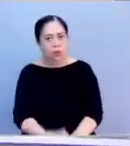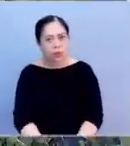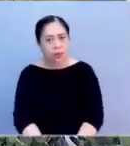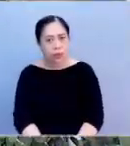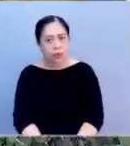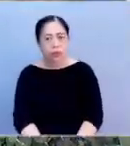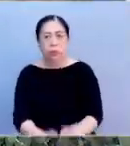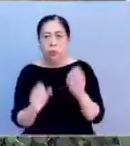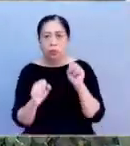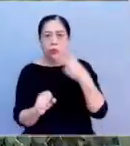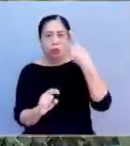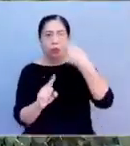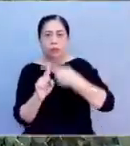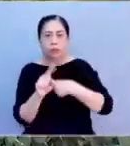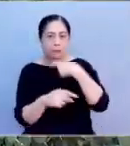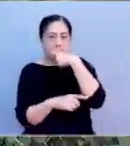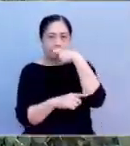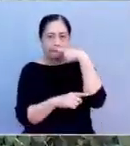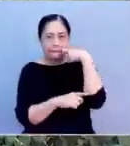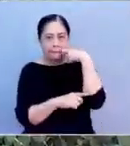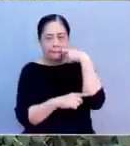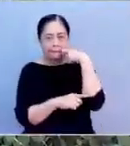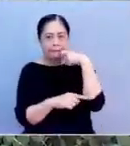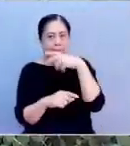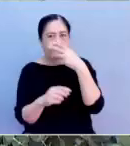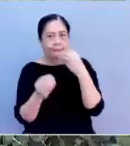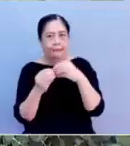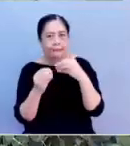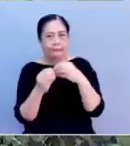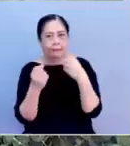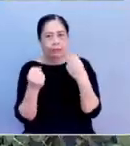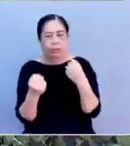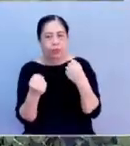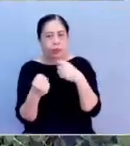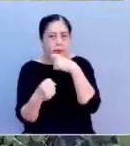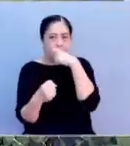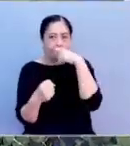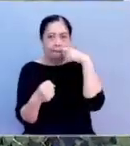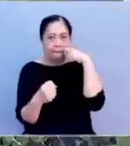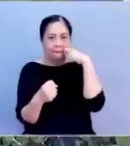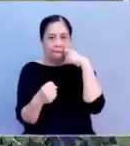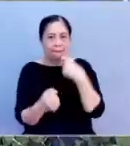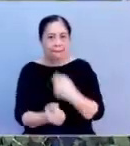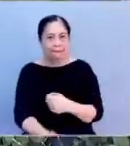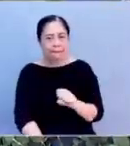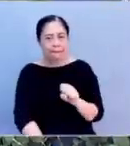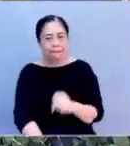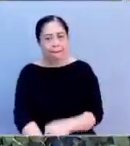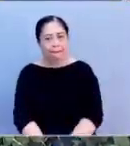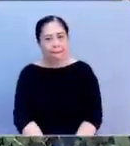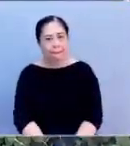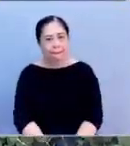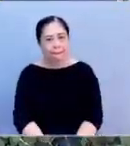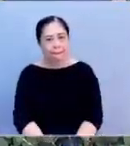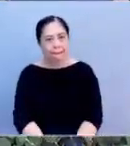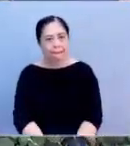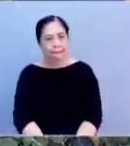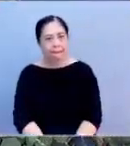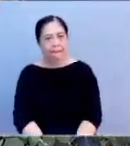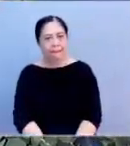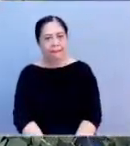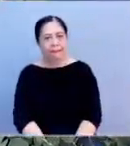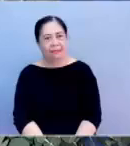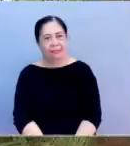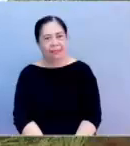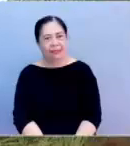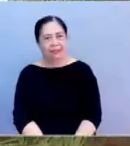pag nag-dry, the smell goes, di ba? Mas matapang yung smell. Ah, di ba? So, abot hanggang 6 kings. Tama ba? Yung ba